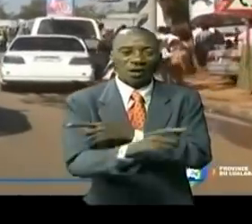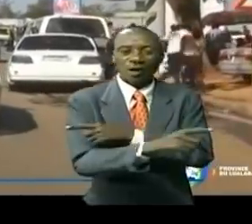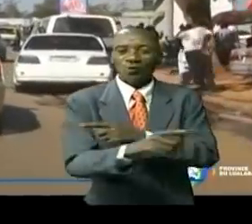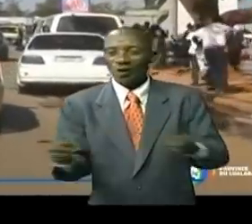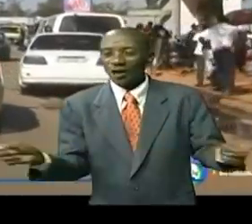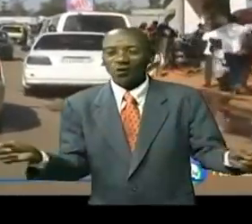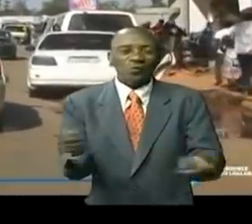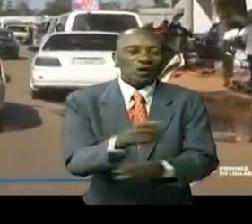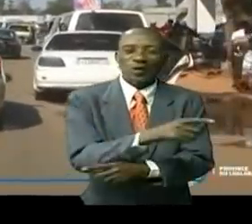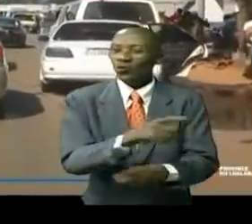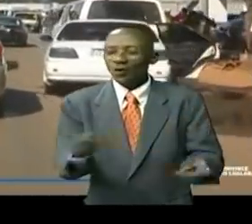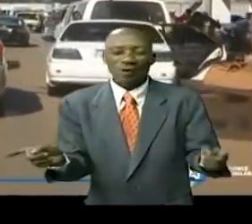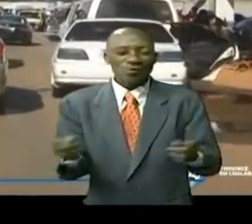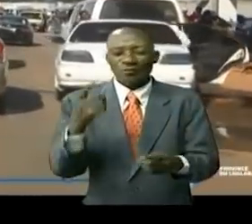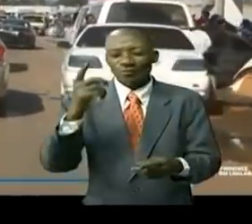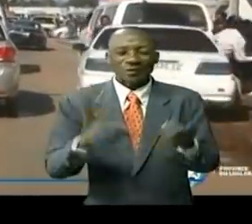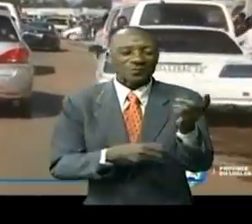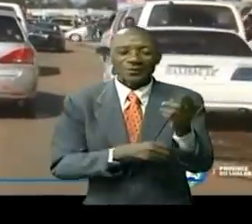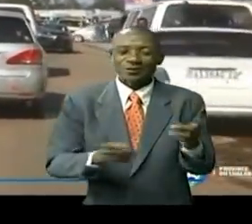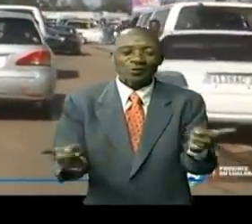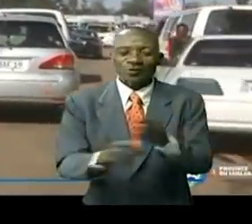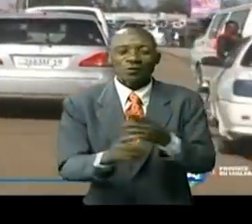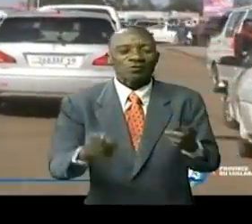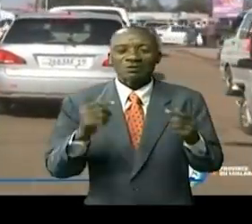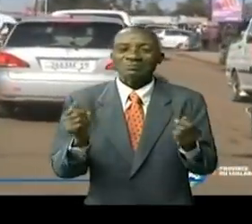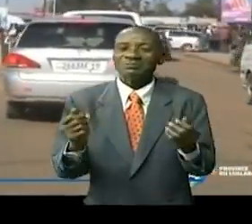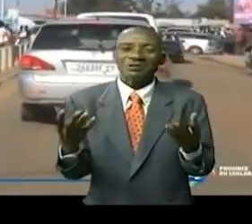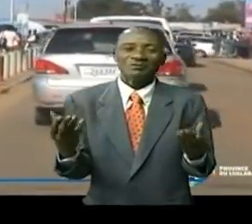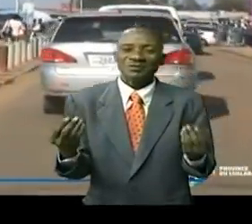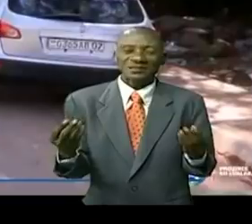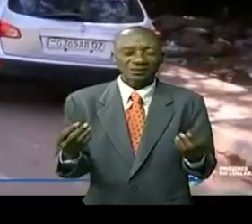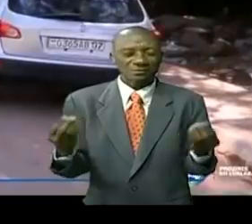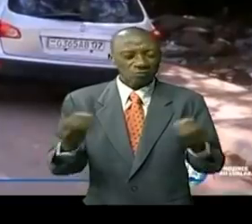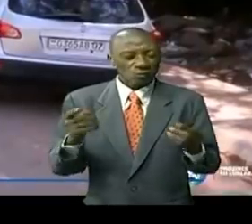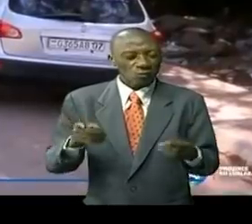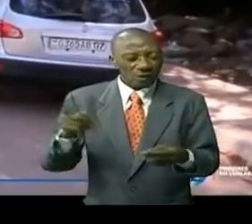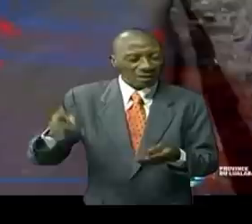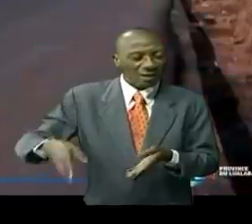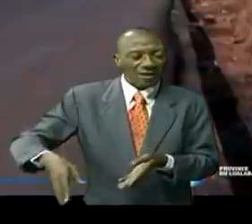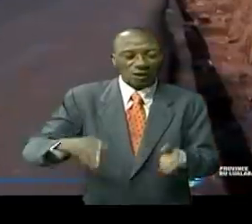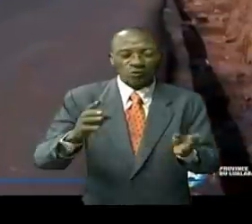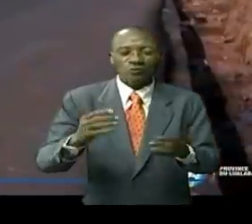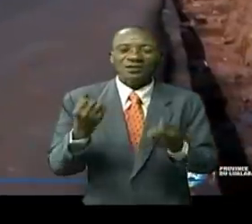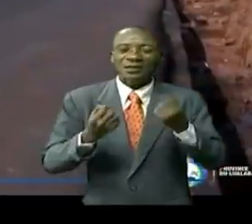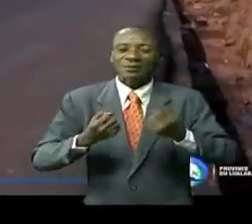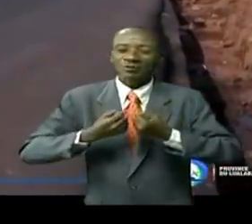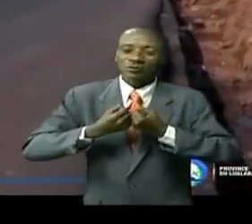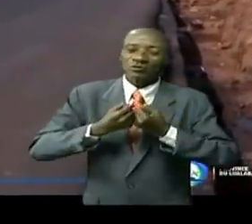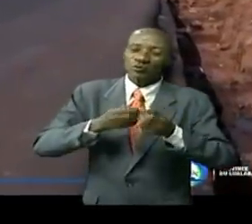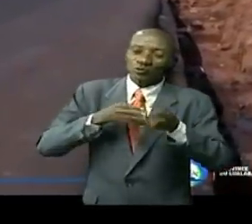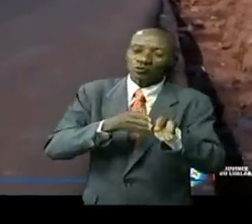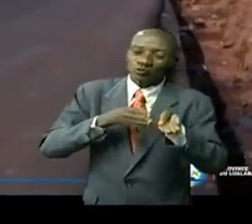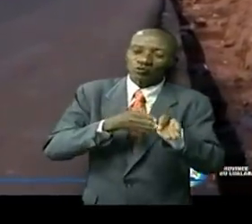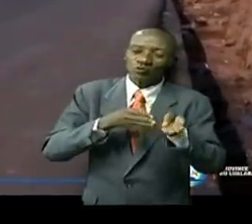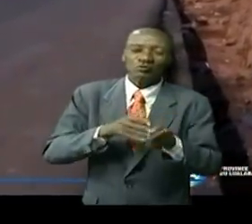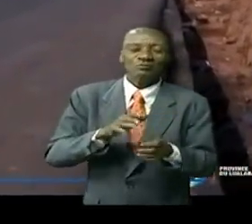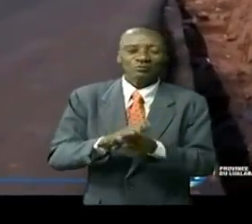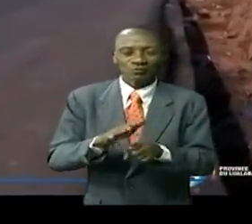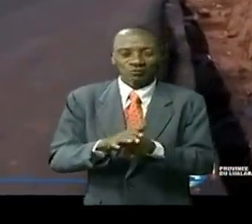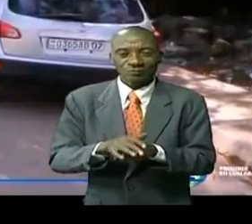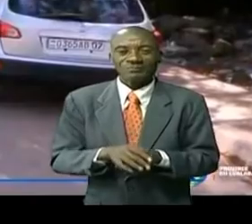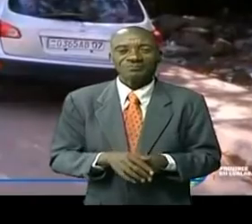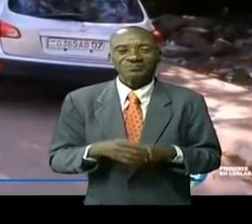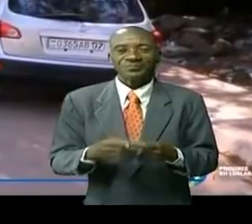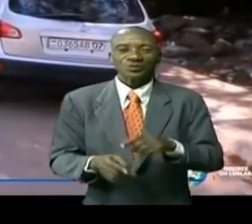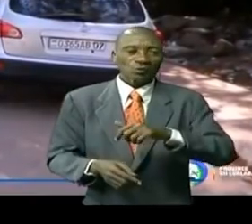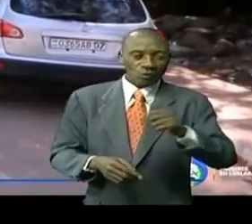le pont Lualaba, souvent théâtre de plusieurs embouteillages. Les avenues Djougou et Despins au centre-ville commercial sont revêtues